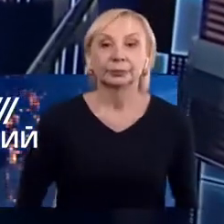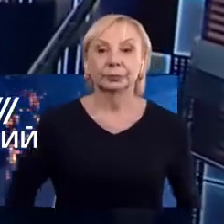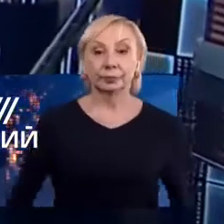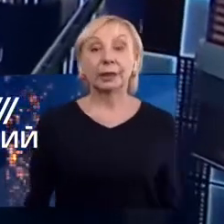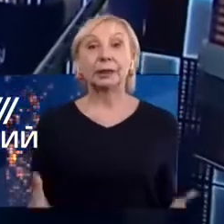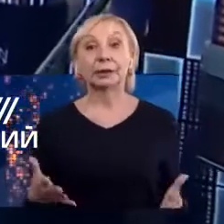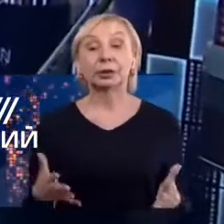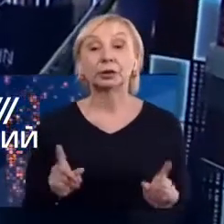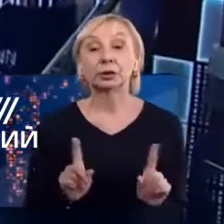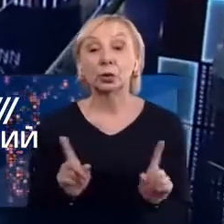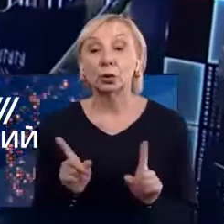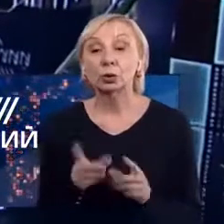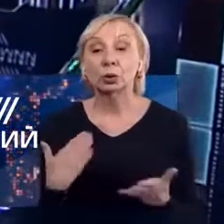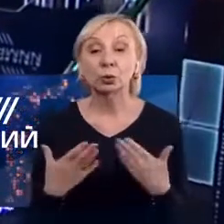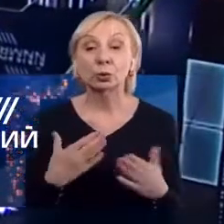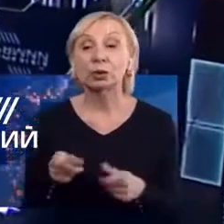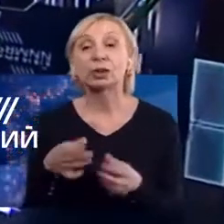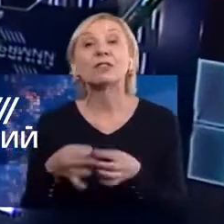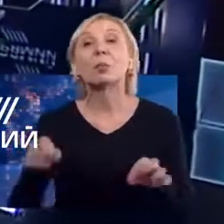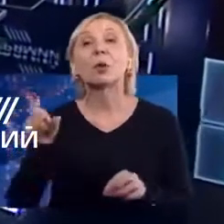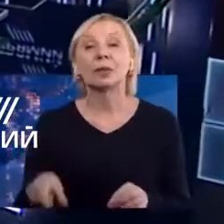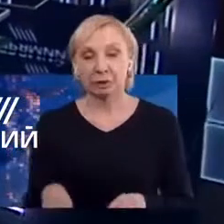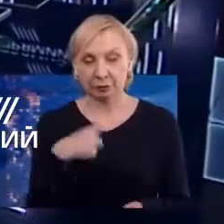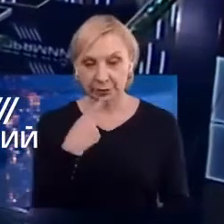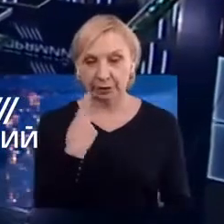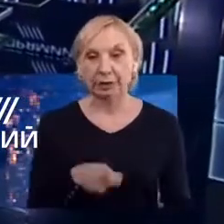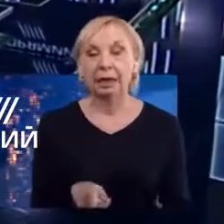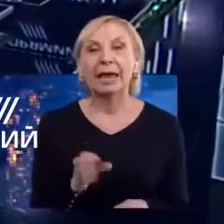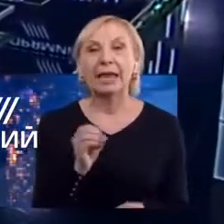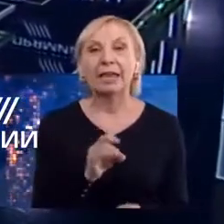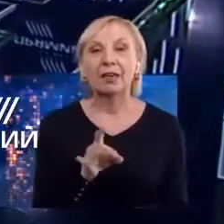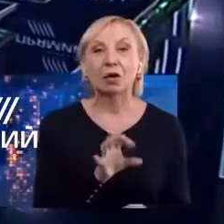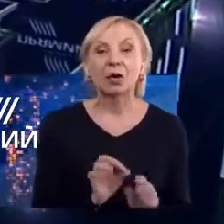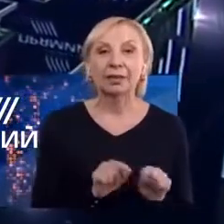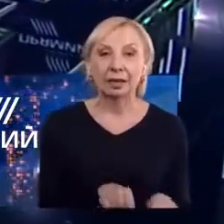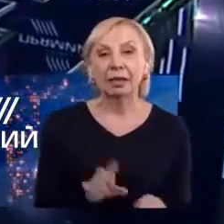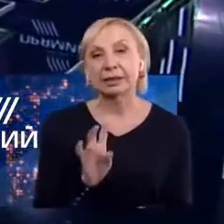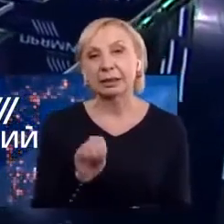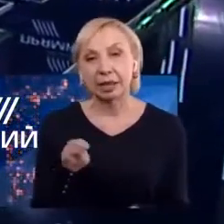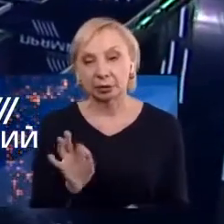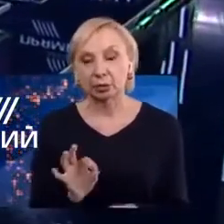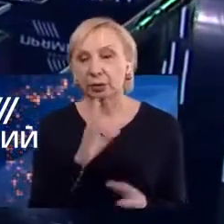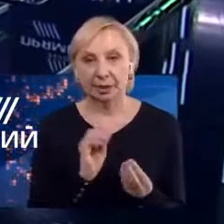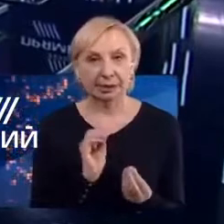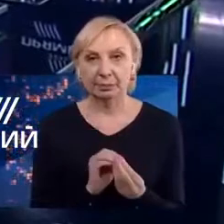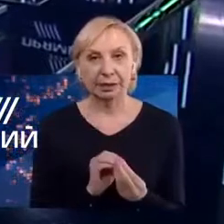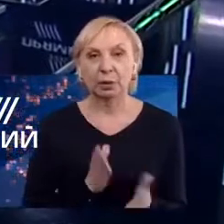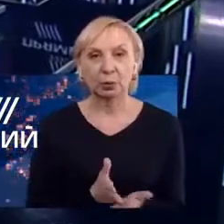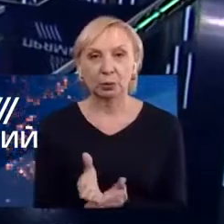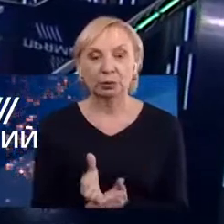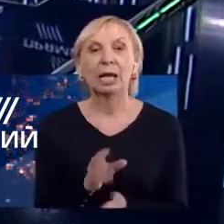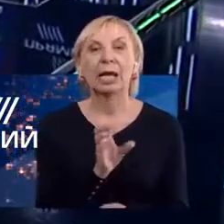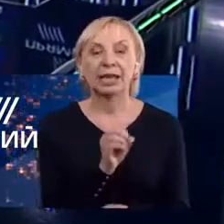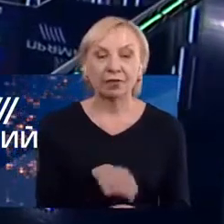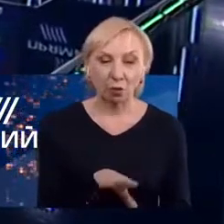Наступне, що стосується, наприклад, євроінтеграції і НАТО. Так само незмінний курс до Європи і до